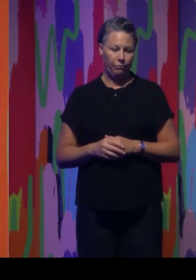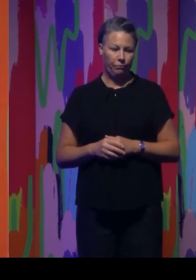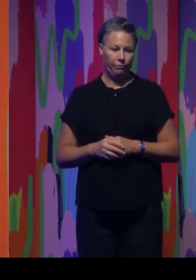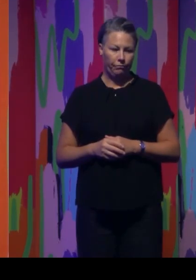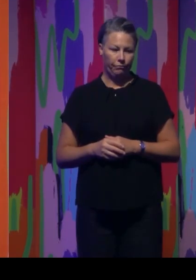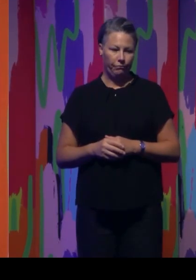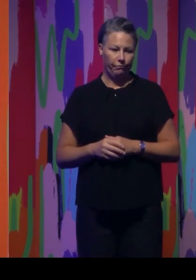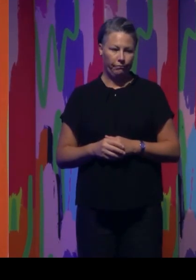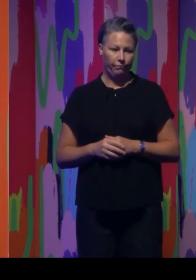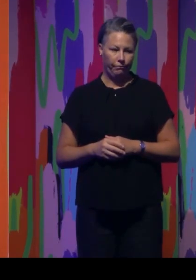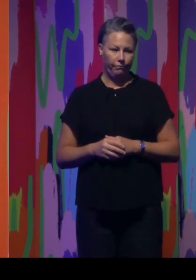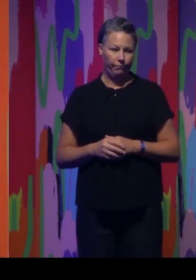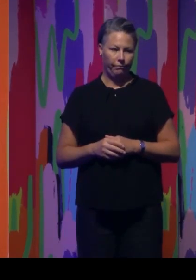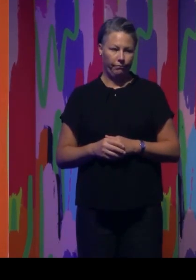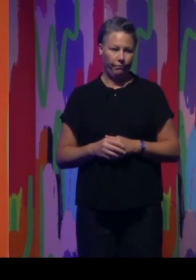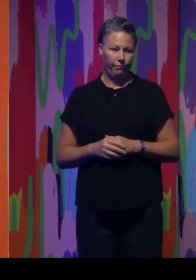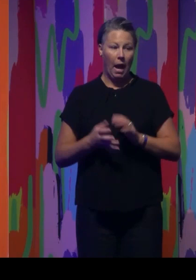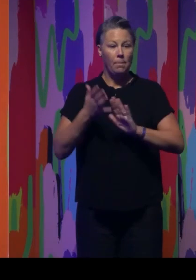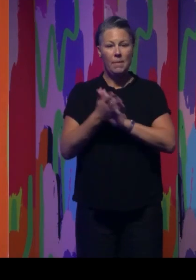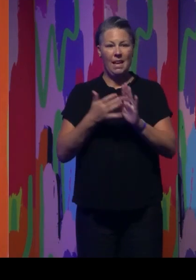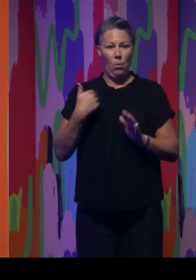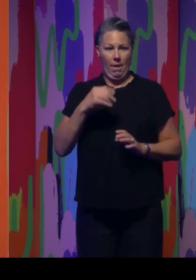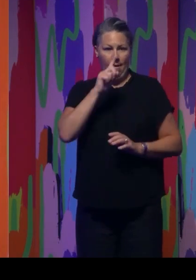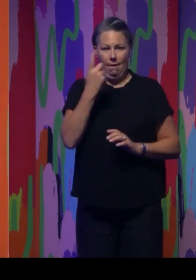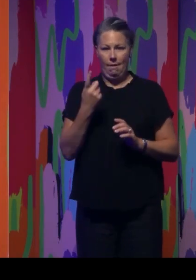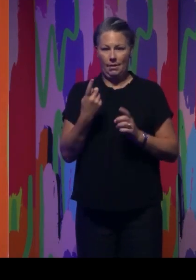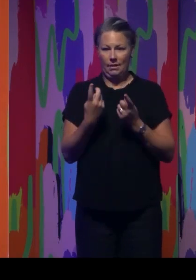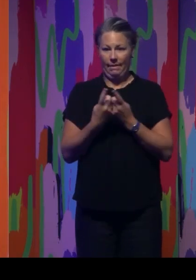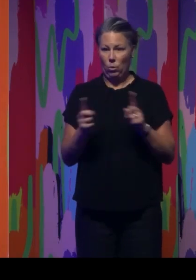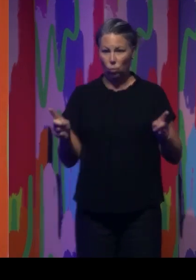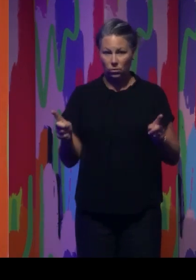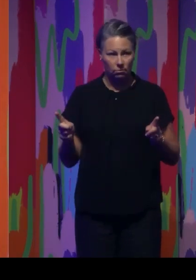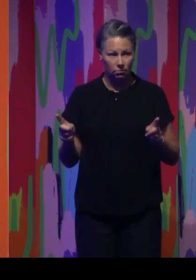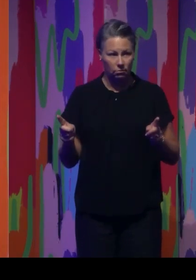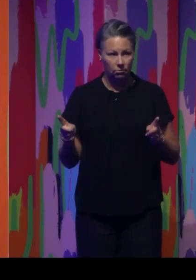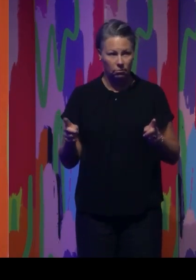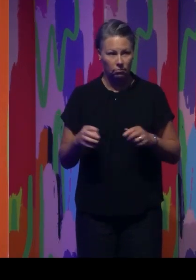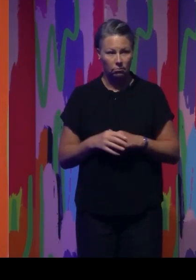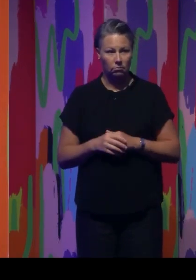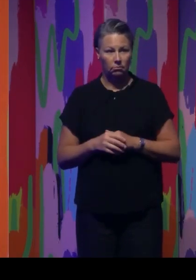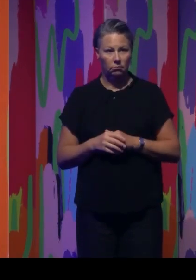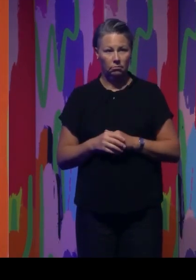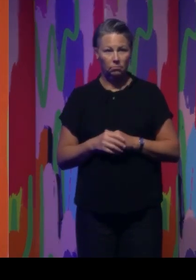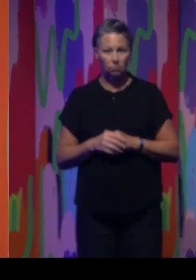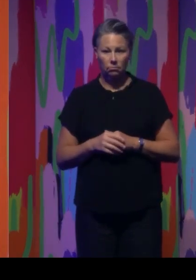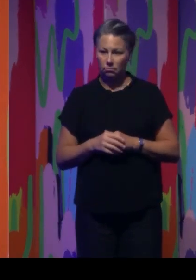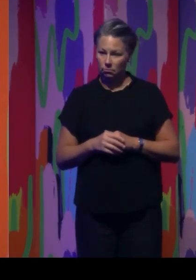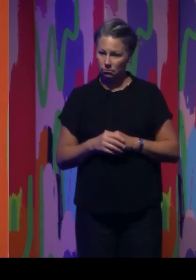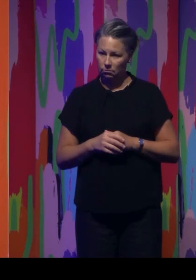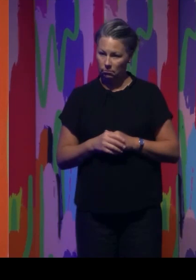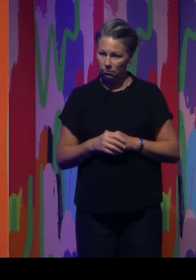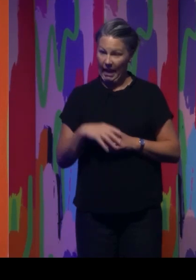a women can have a divorce and they can ask for a hefty sum of money as a